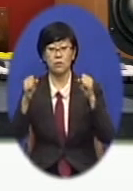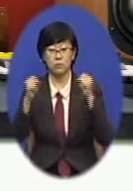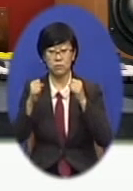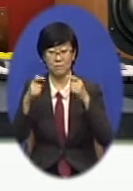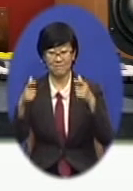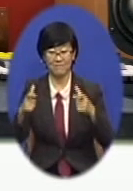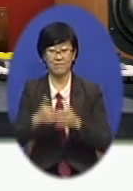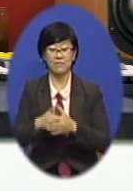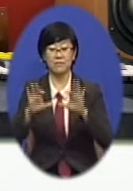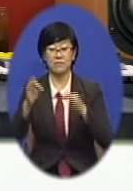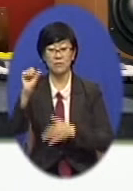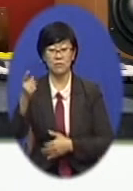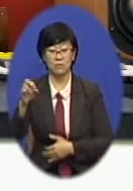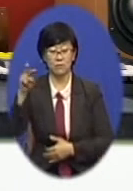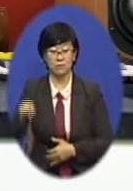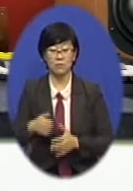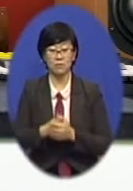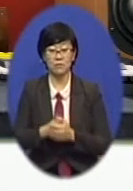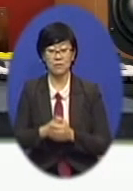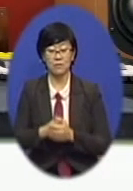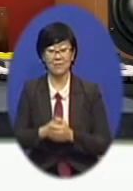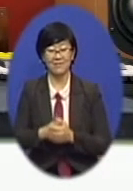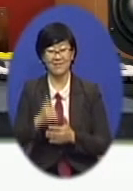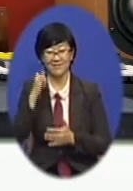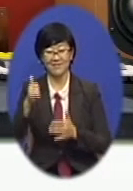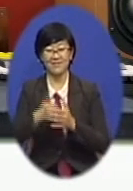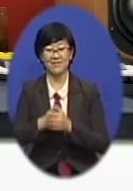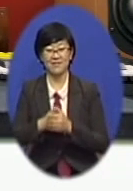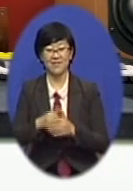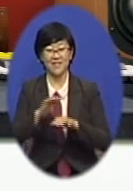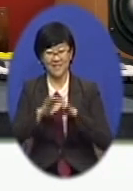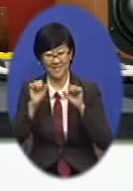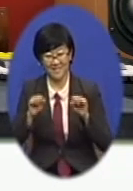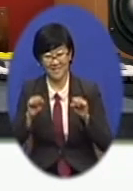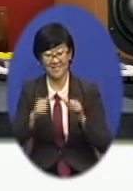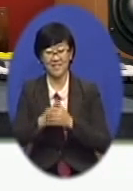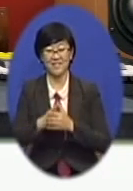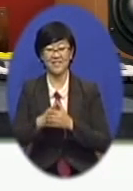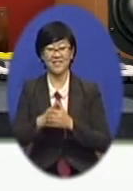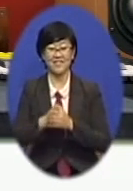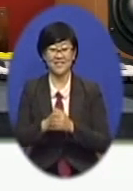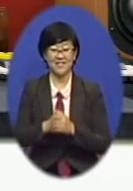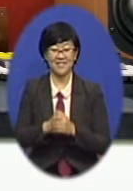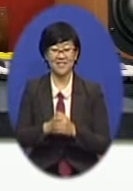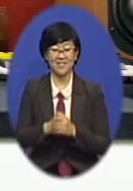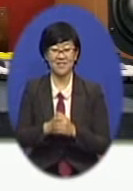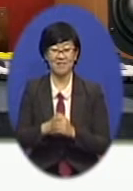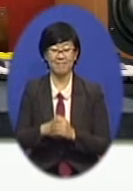만나보겠습니다. 여보세요? 여보세요? 아유 반갑습니다. 네 안녕하세요.